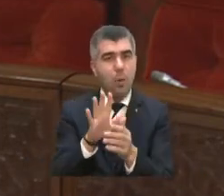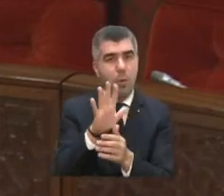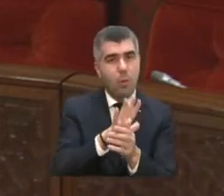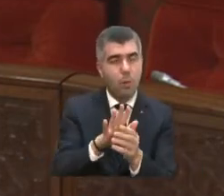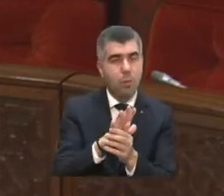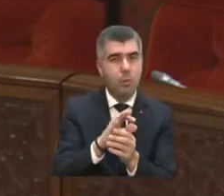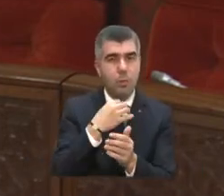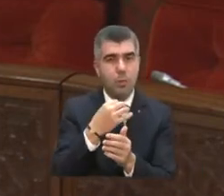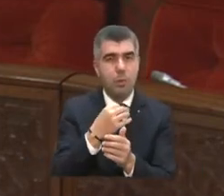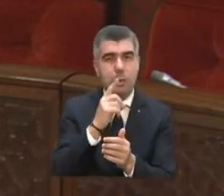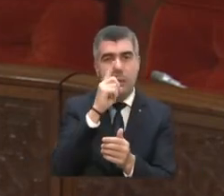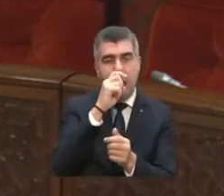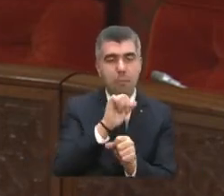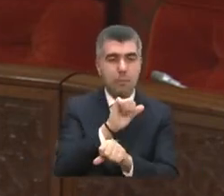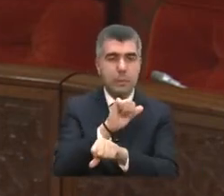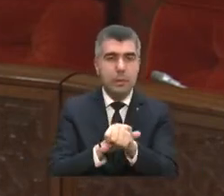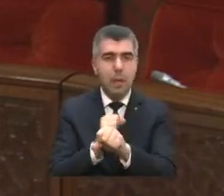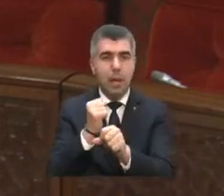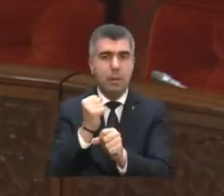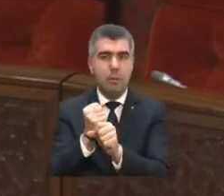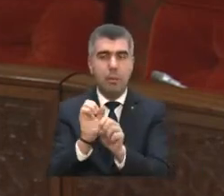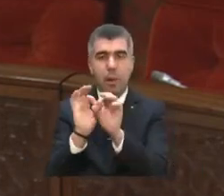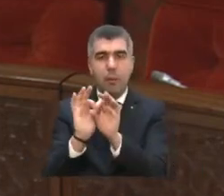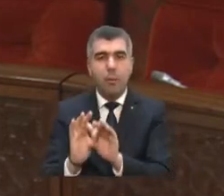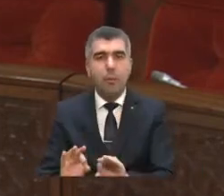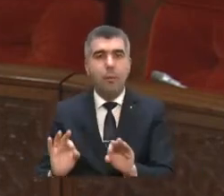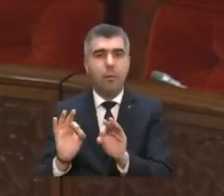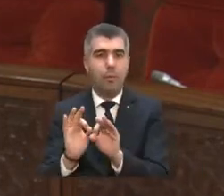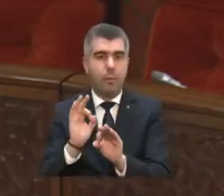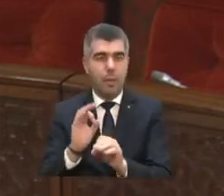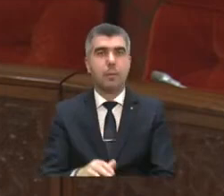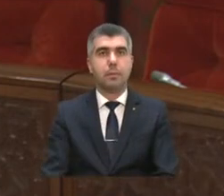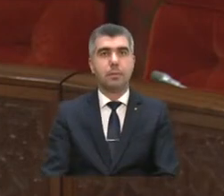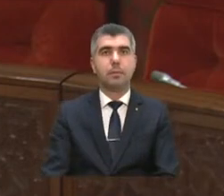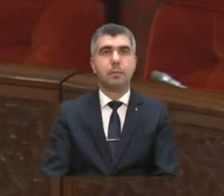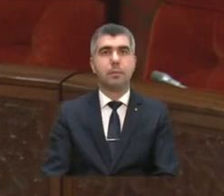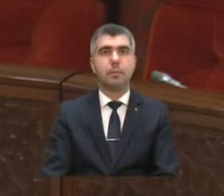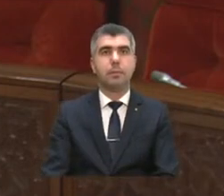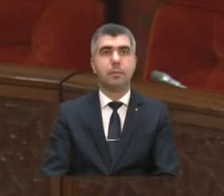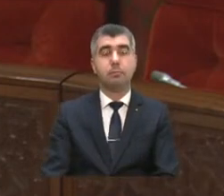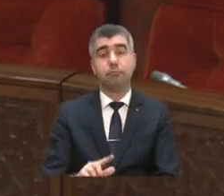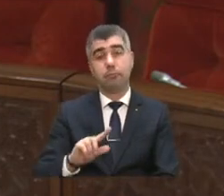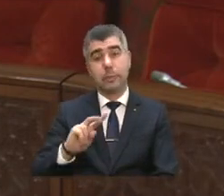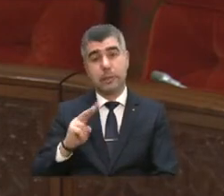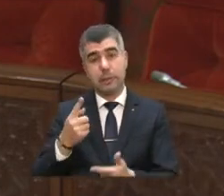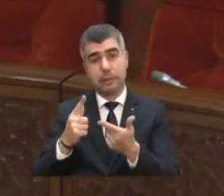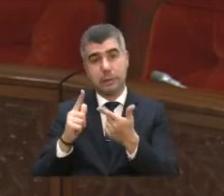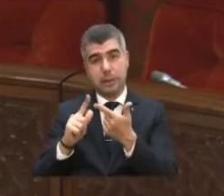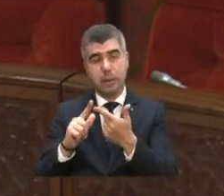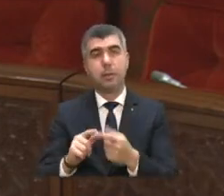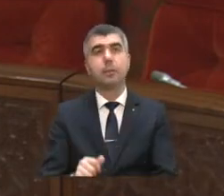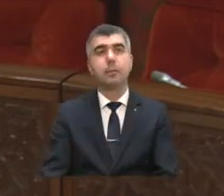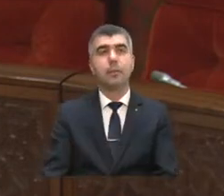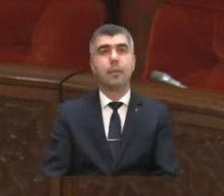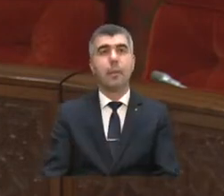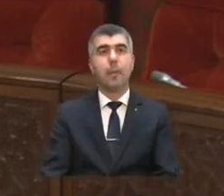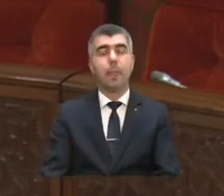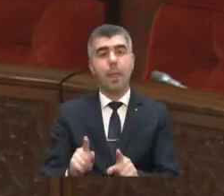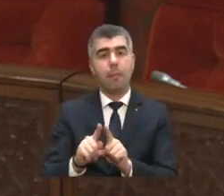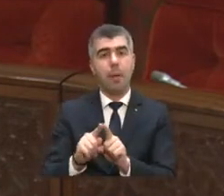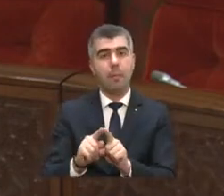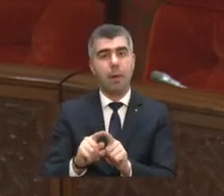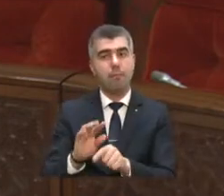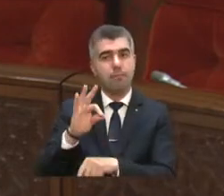وهشاشة الوضعية الاجتماعية للعاملين به، مما يحد من نجاعته. من جهة أخرى، لقد أثرت الأزمة